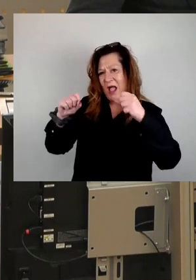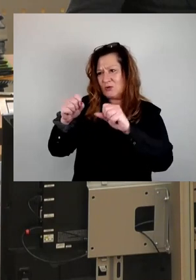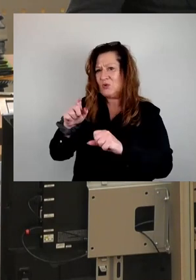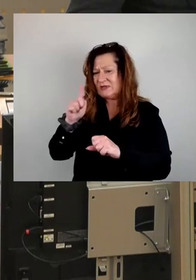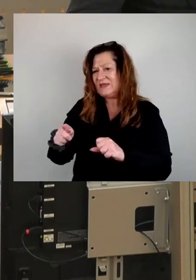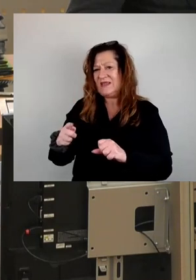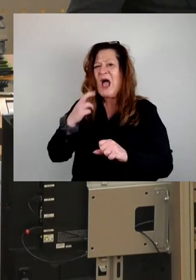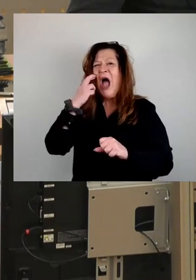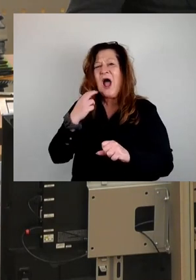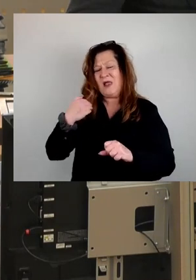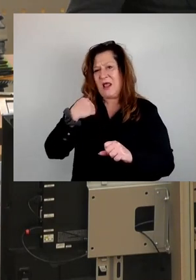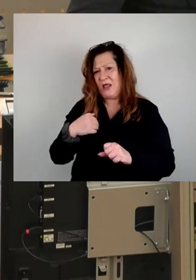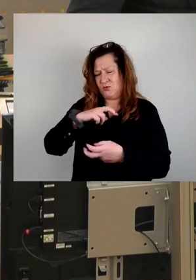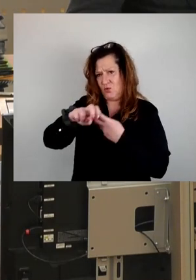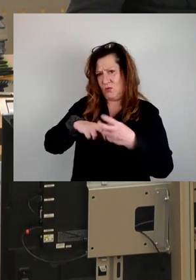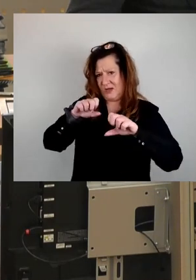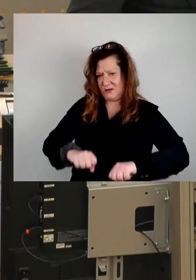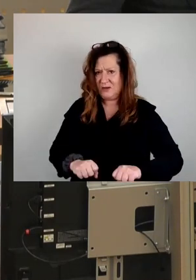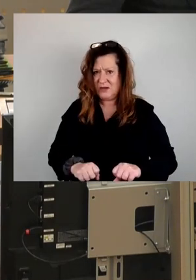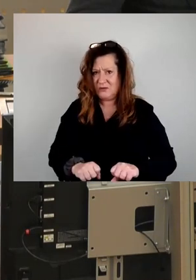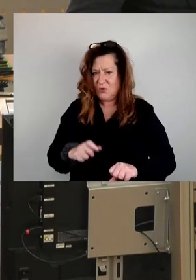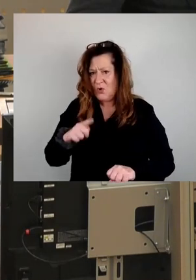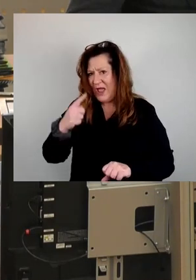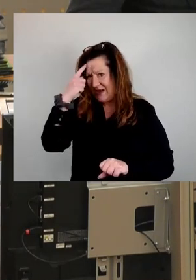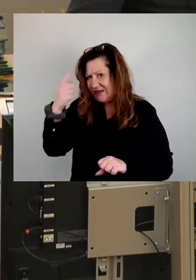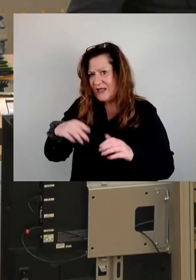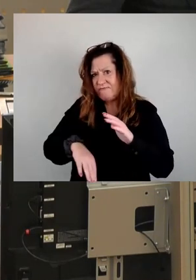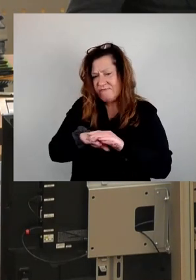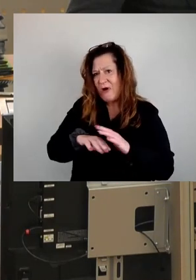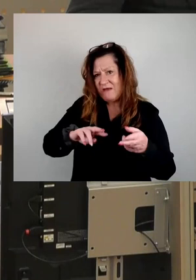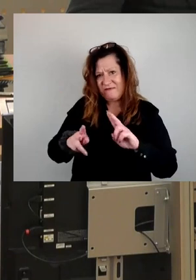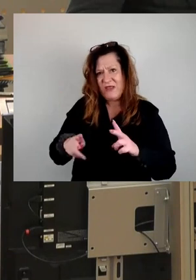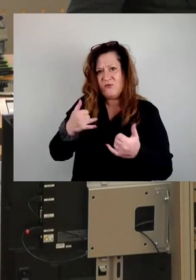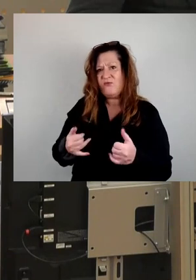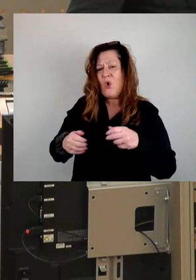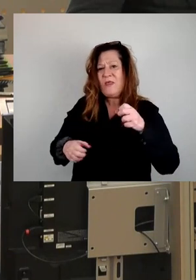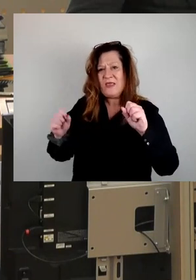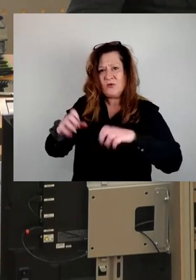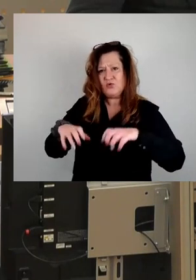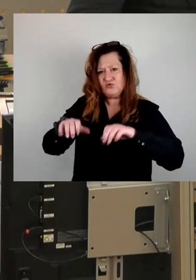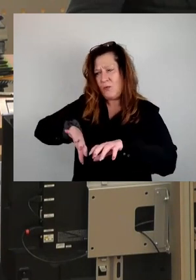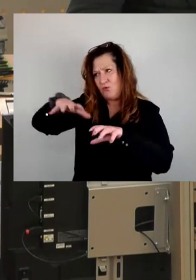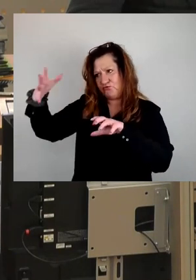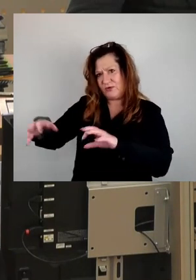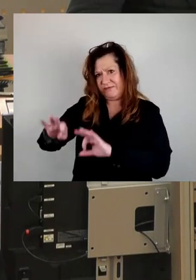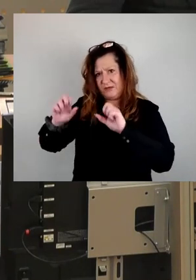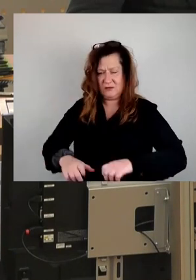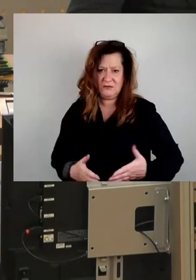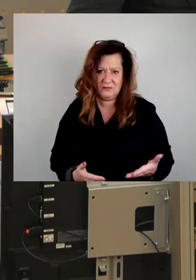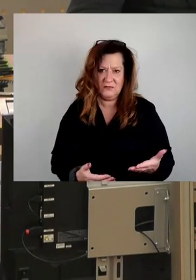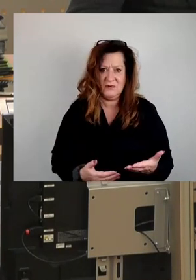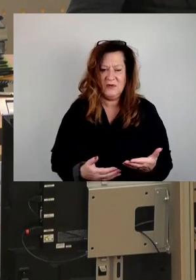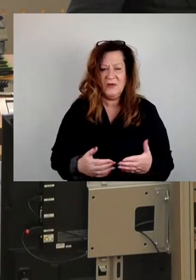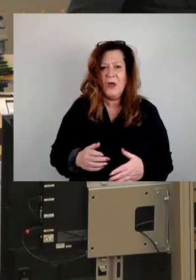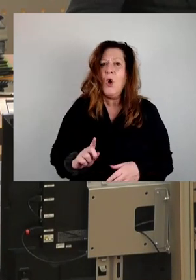Altlastenrisiko umzugehen und überhaupt eine sinnvolle Verwendung für diesen Haufen Trümmerschutt zu finden. Ich bin mir sicher, dass dem Oberbürgermeister gelingen wird, dem